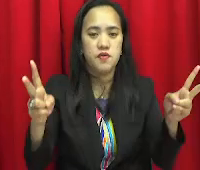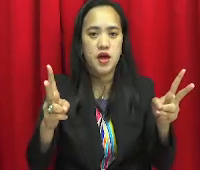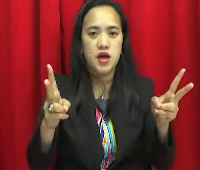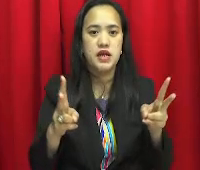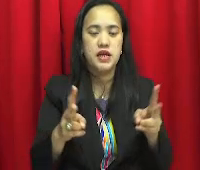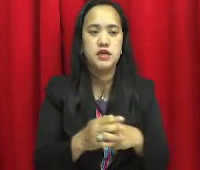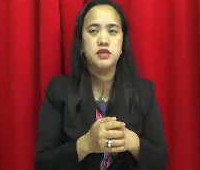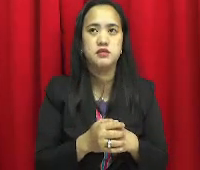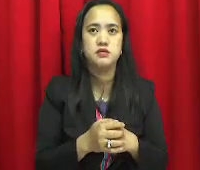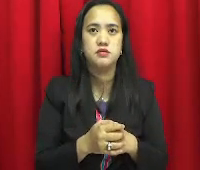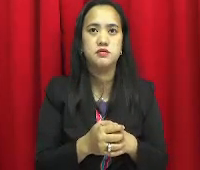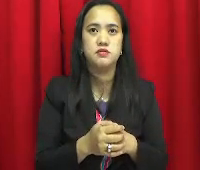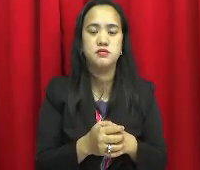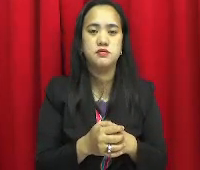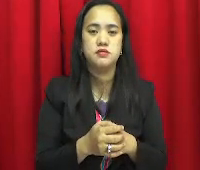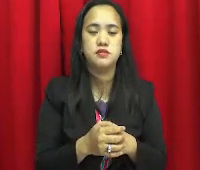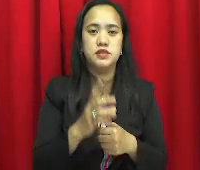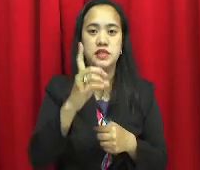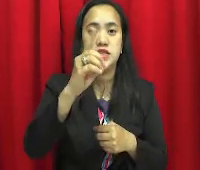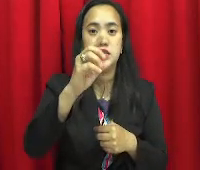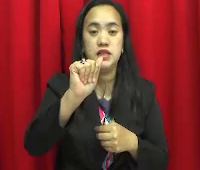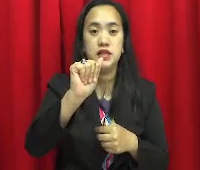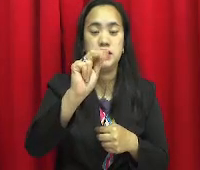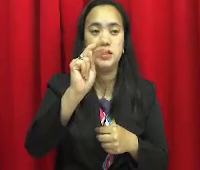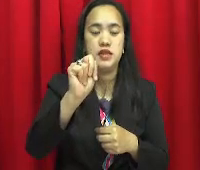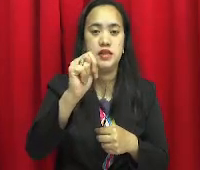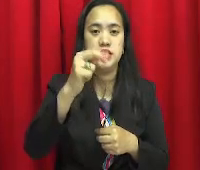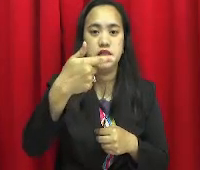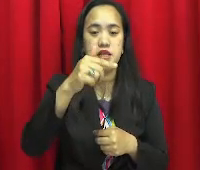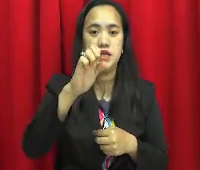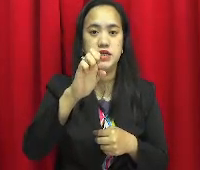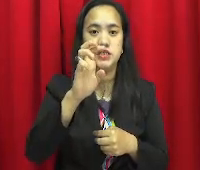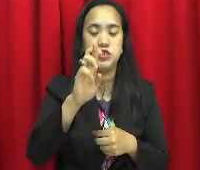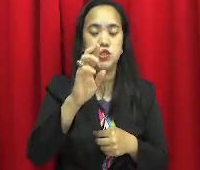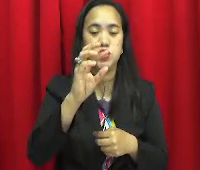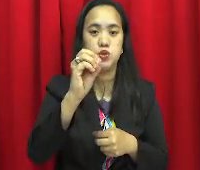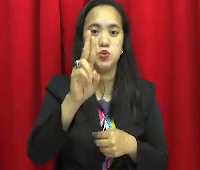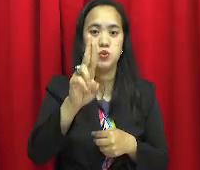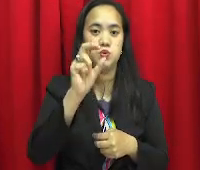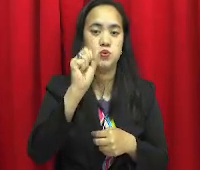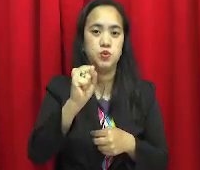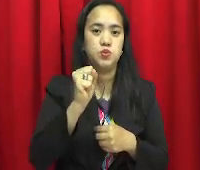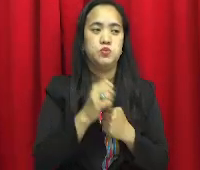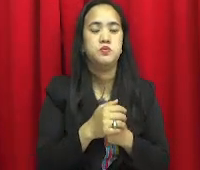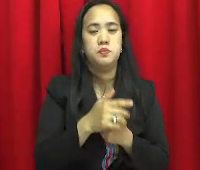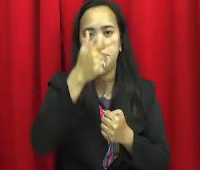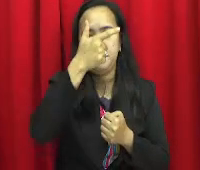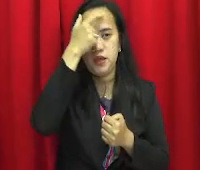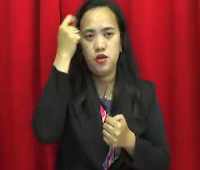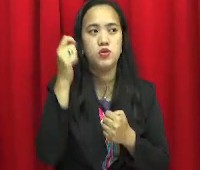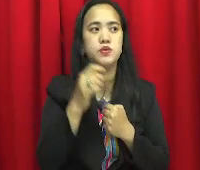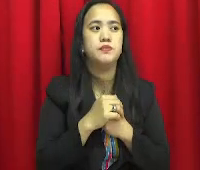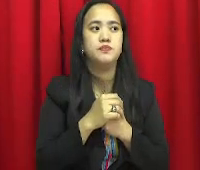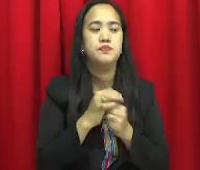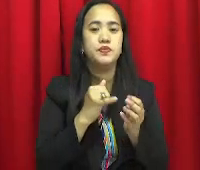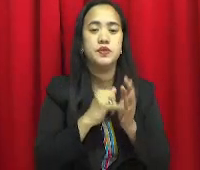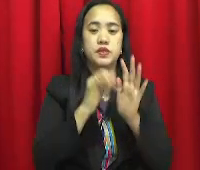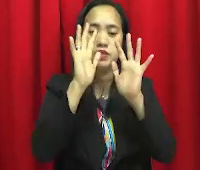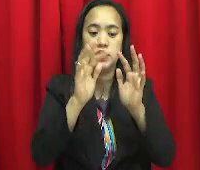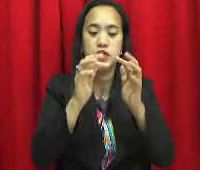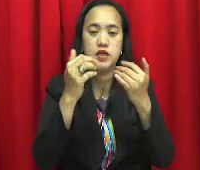nyo kung bakit? Kung kailan ako, kung kailan nakikita ko diretso, nag-cruise control na ako, doon ko naman